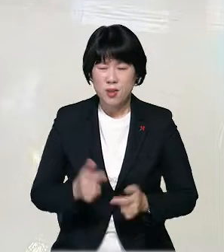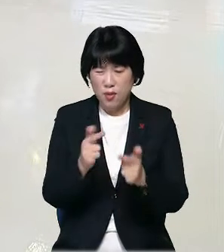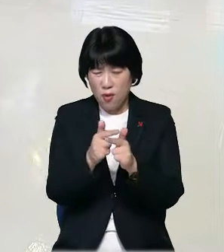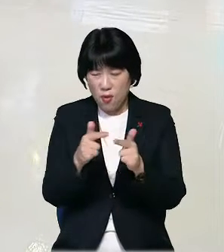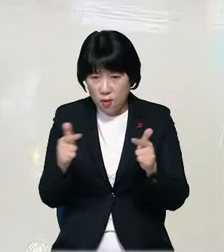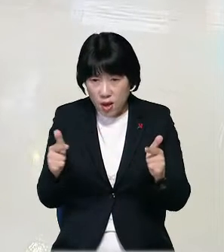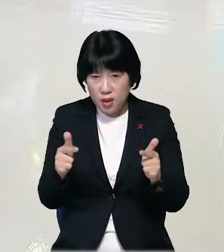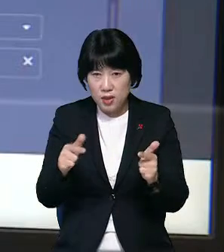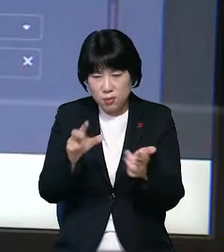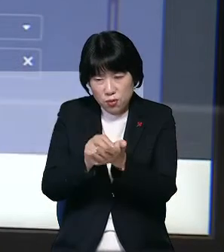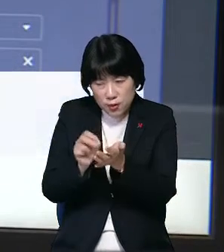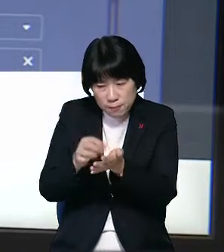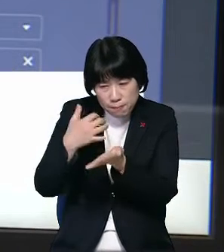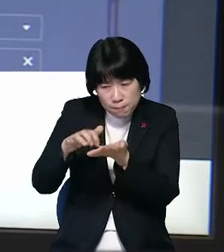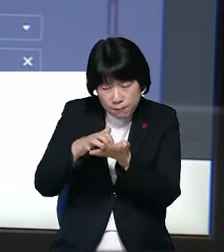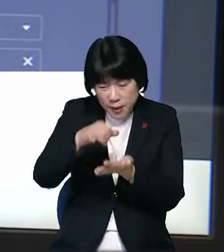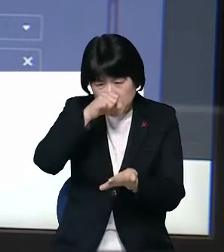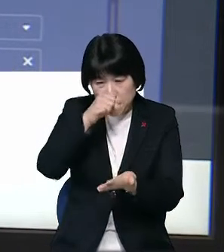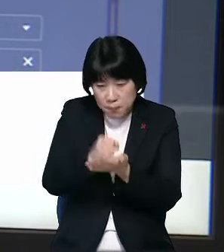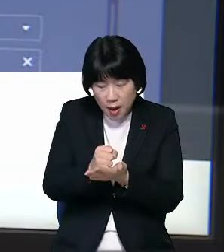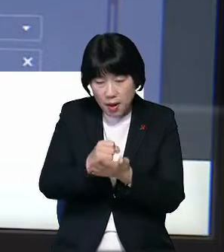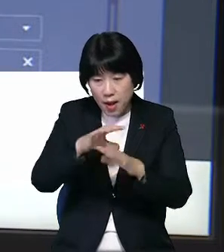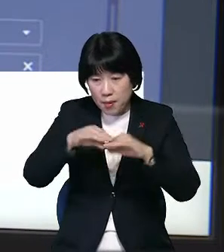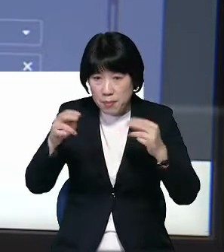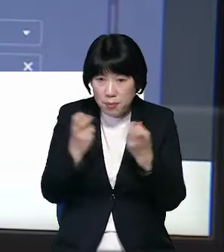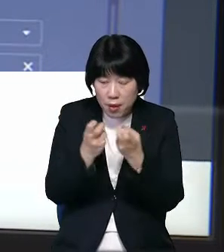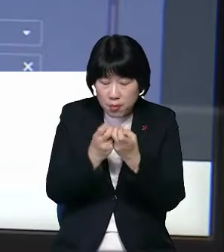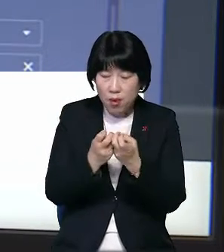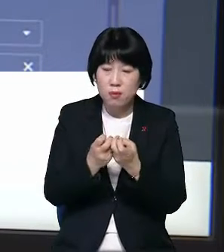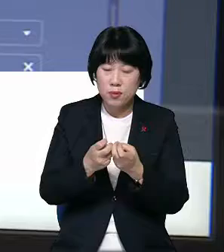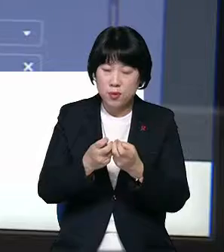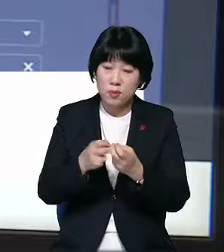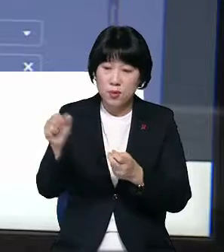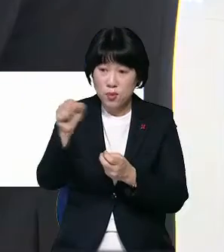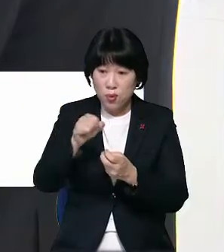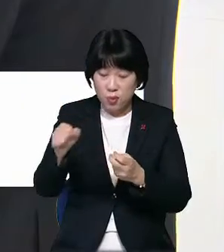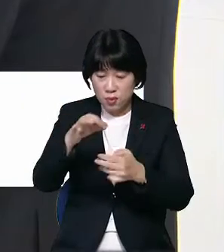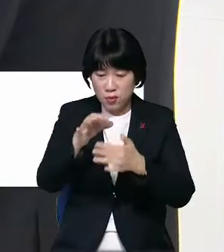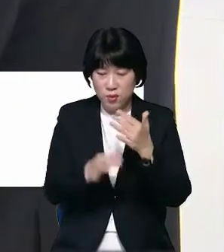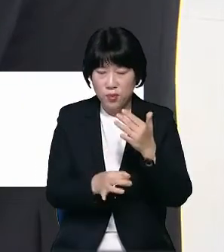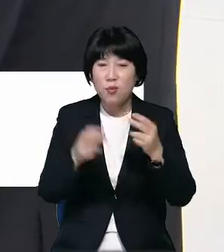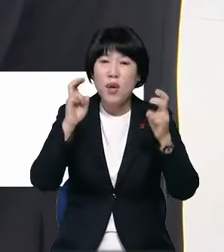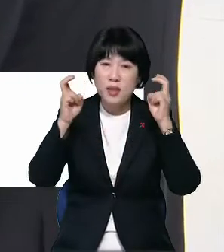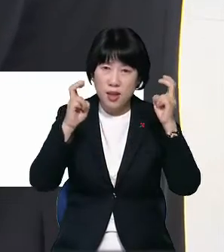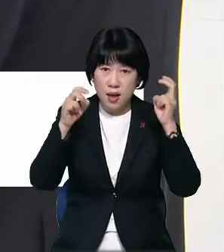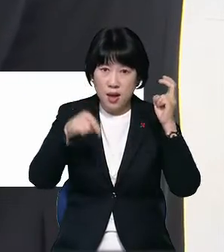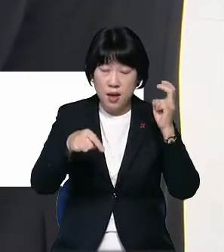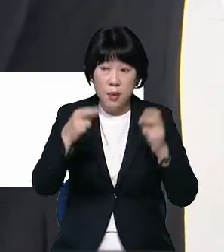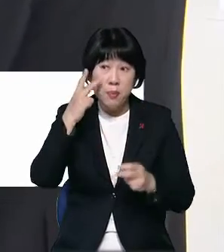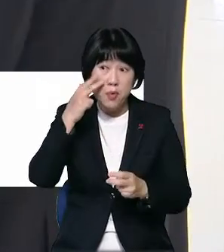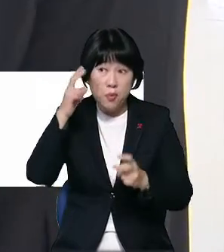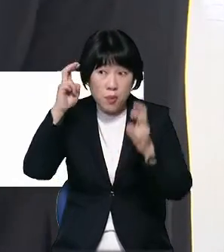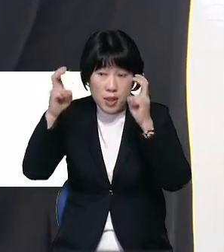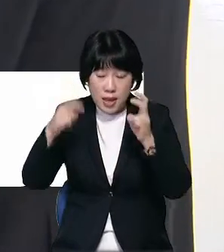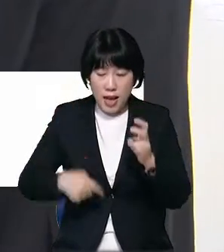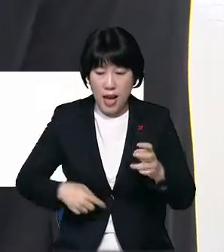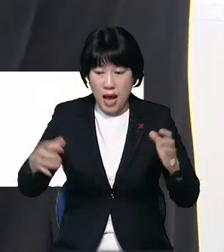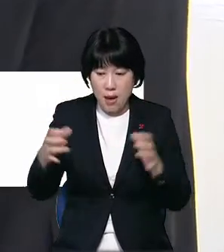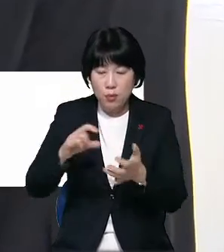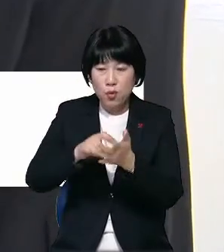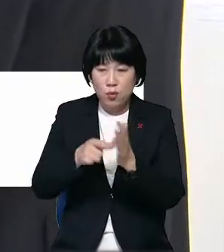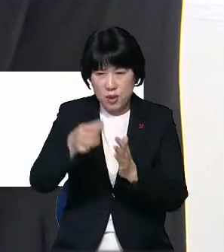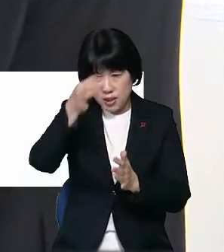다양한 변수를 계산해 최적의 해법을 찾아내는 강화학습 기반의 소프트웨어 기업입니다. 미국 기업들과 협업을 할